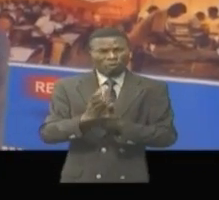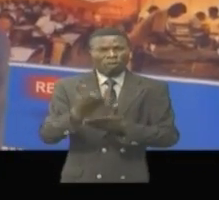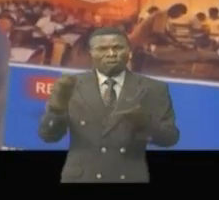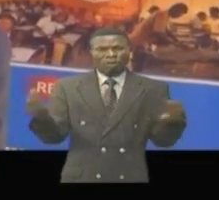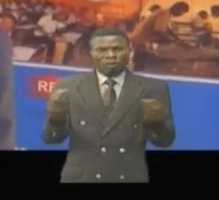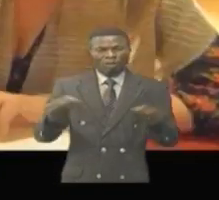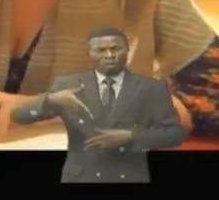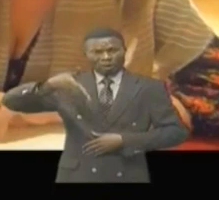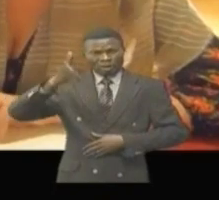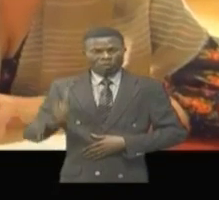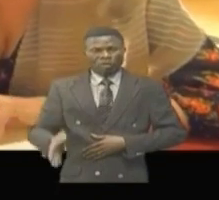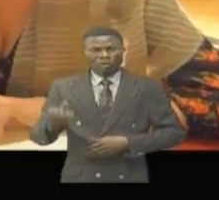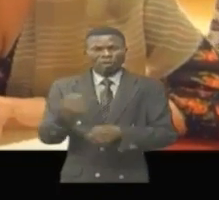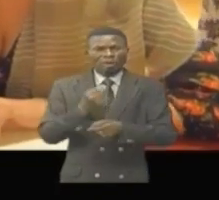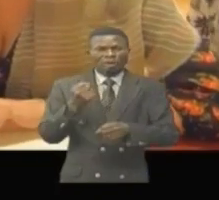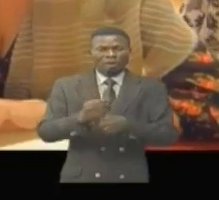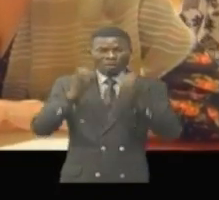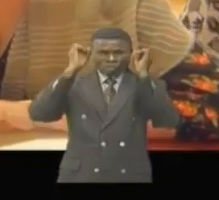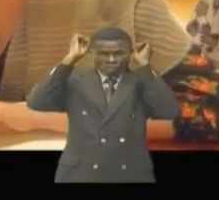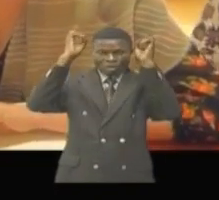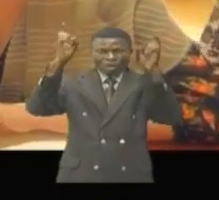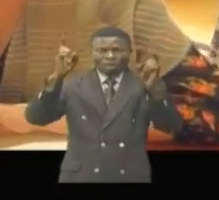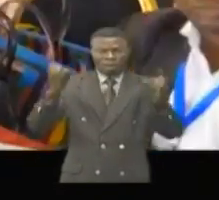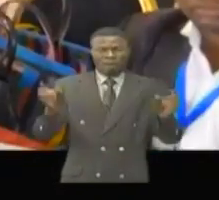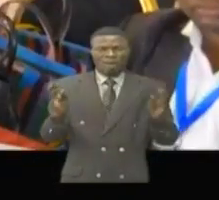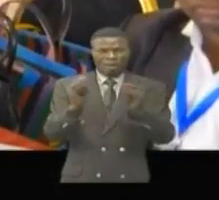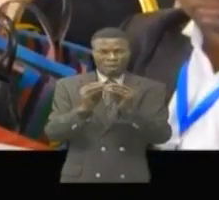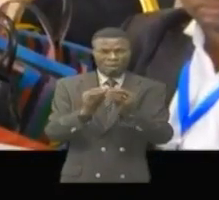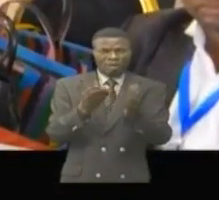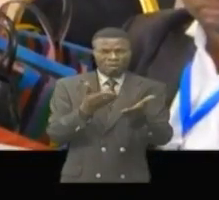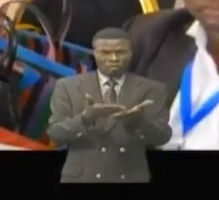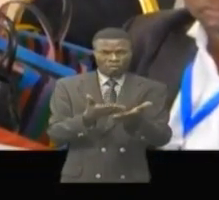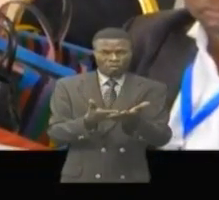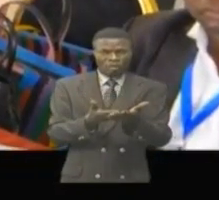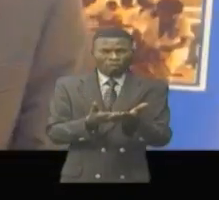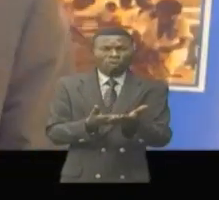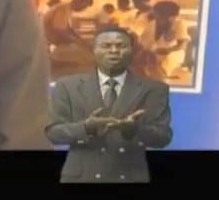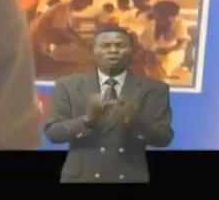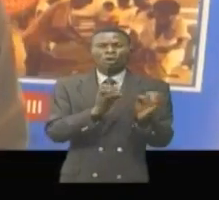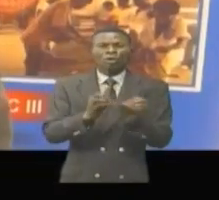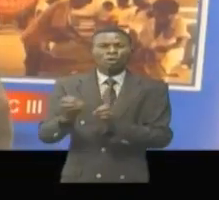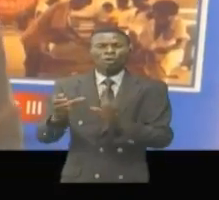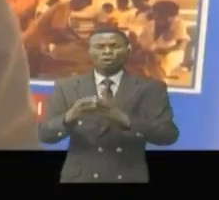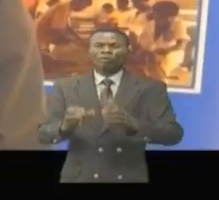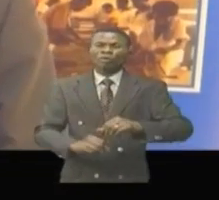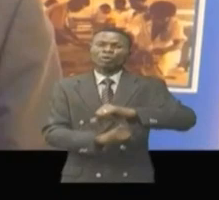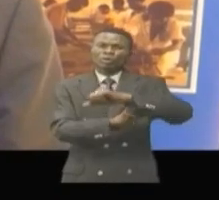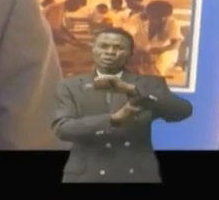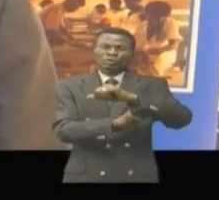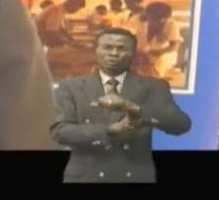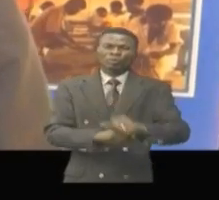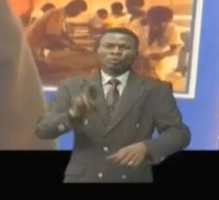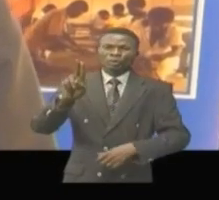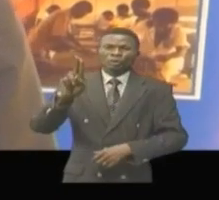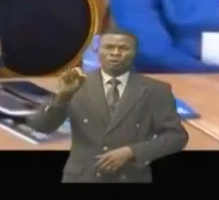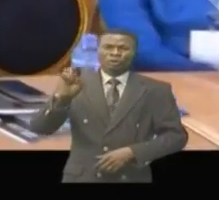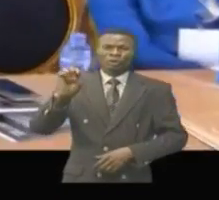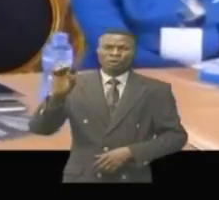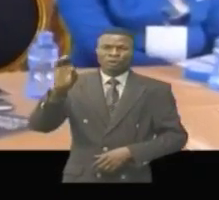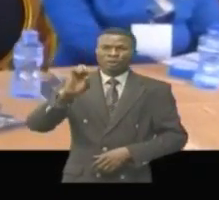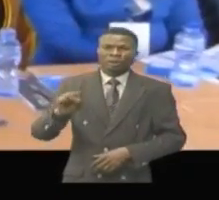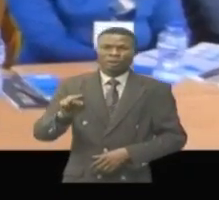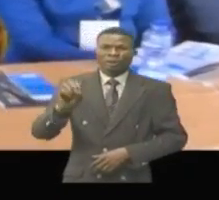les experts du secteur de l'éducation se sont retrouvés dans cet atelier organisé avec l'appui de l'UNESCO pour procéder